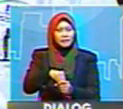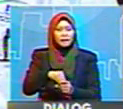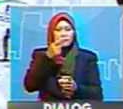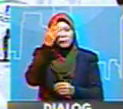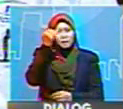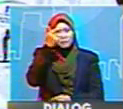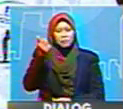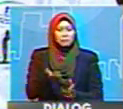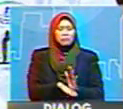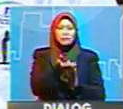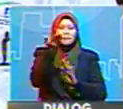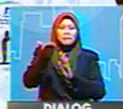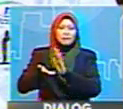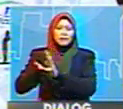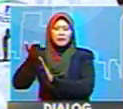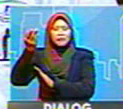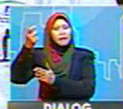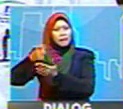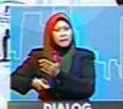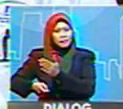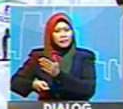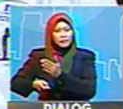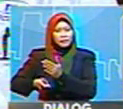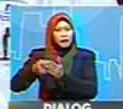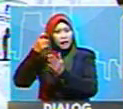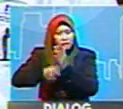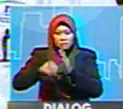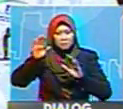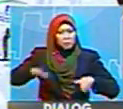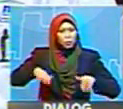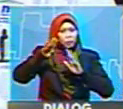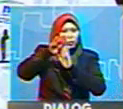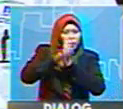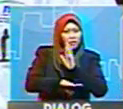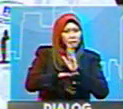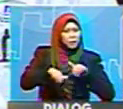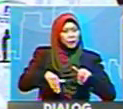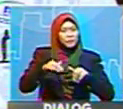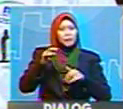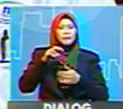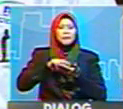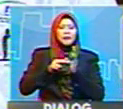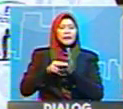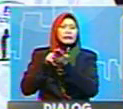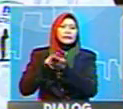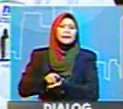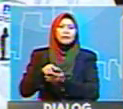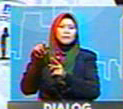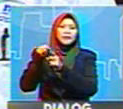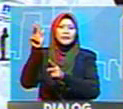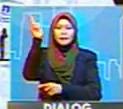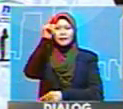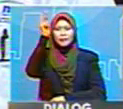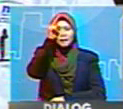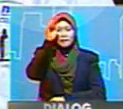harga dan harga tidak turun ini is kesannya adalah kepada kerajaan ya kepada kerajaan